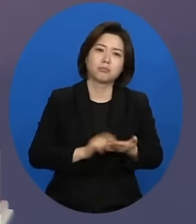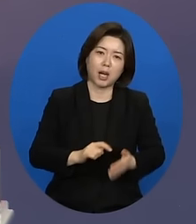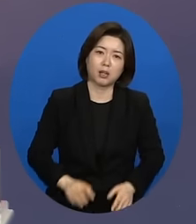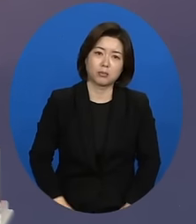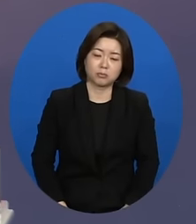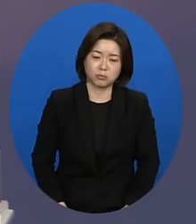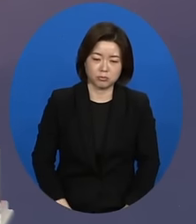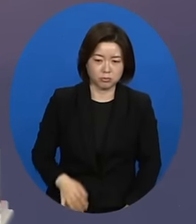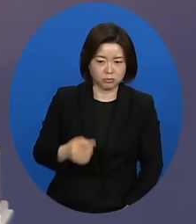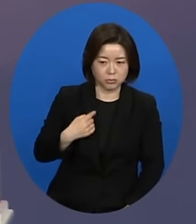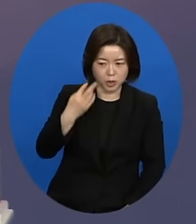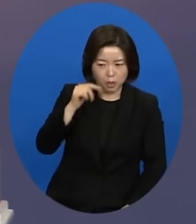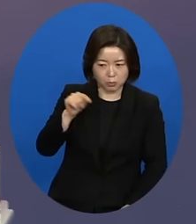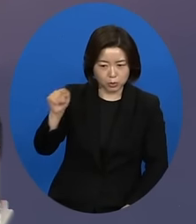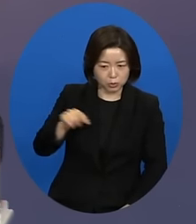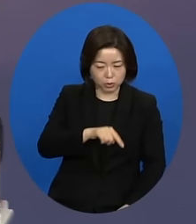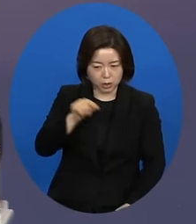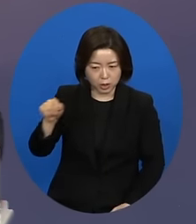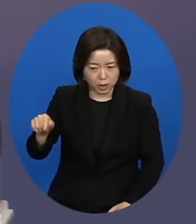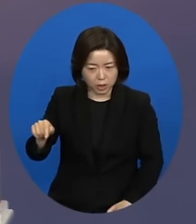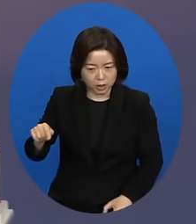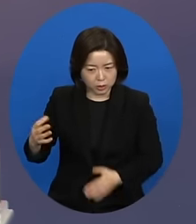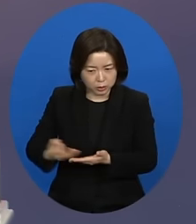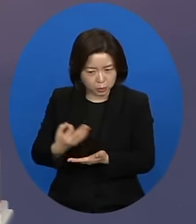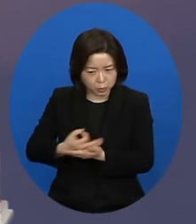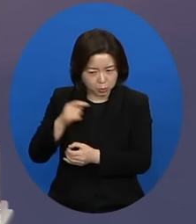이거 하러 온 거 아닌데?